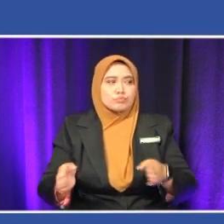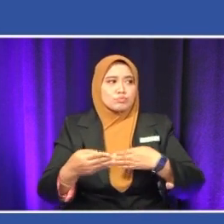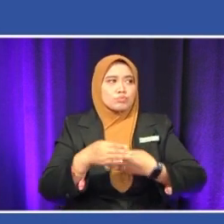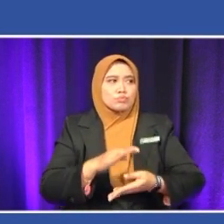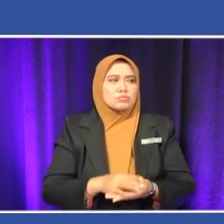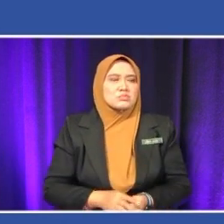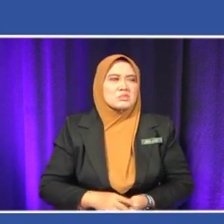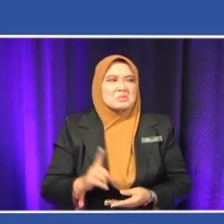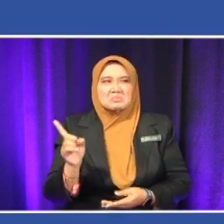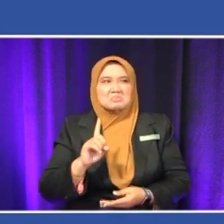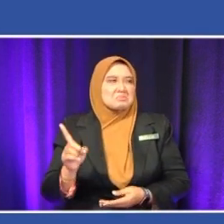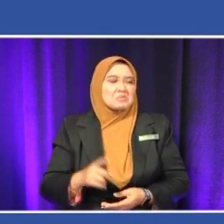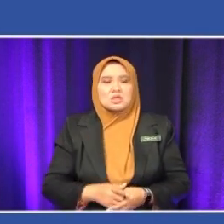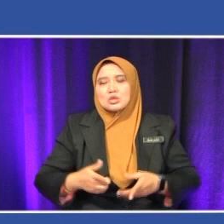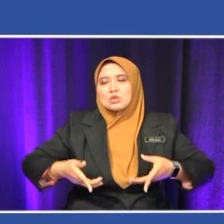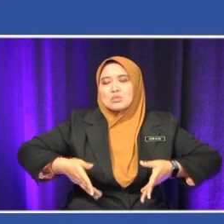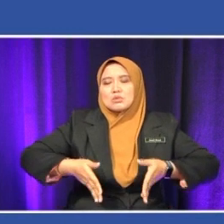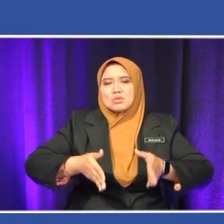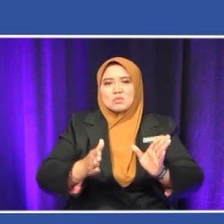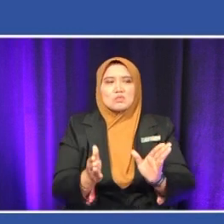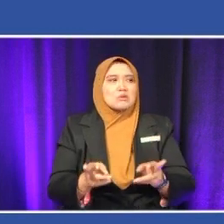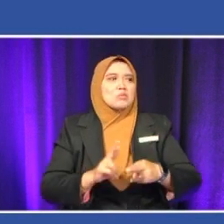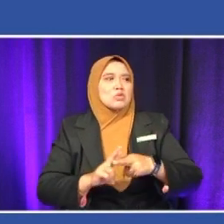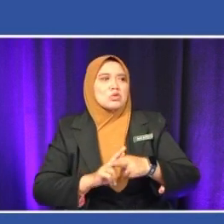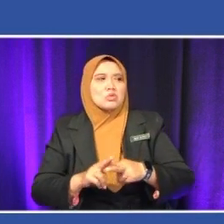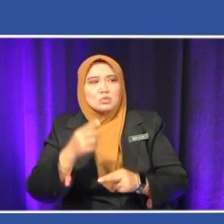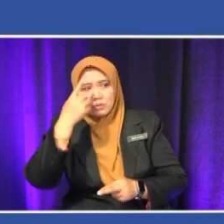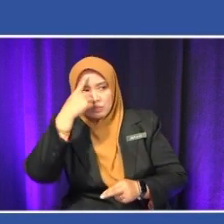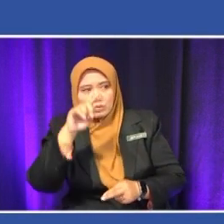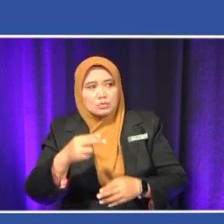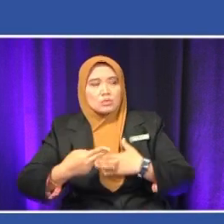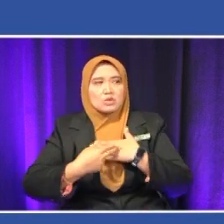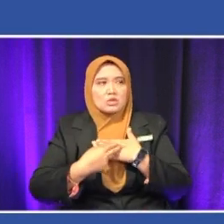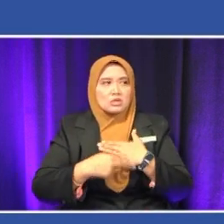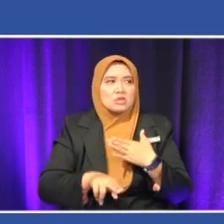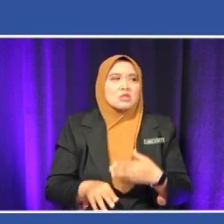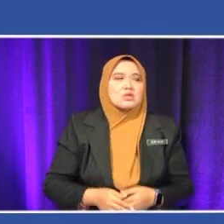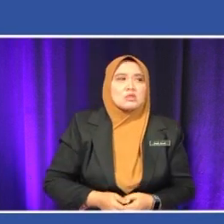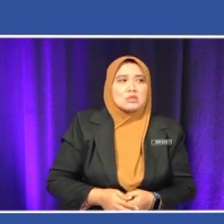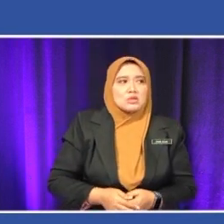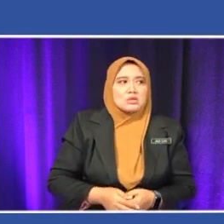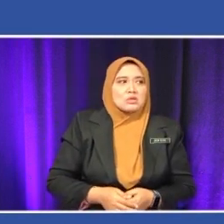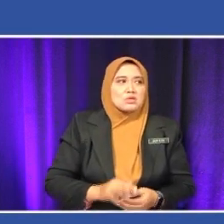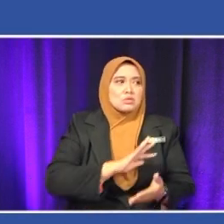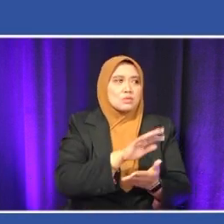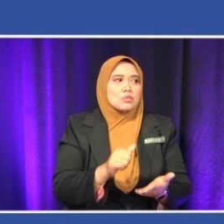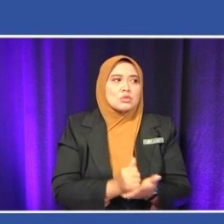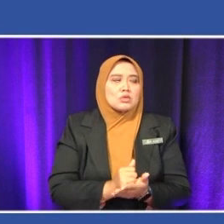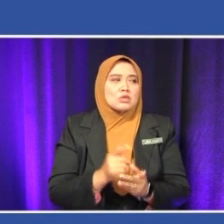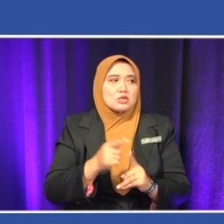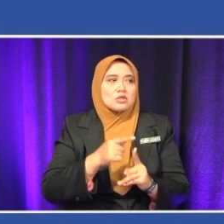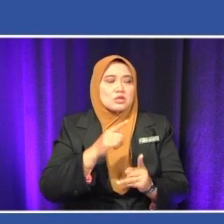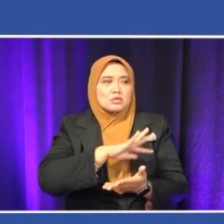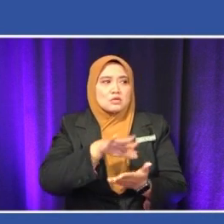cadangkan laluan terpendek yang boleh diambil oleh postman tersebut untuk menghantar bungkusan-bungkusannya ke kesemua lokasi di dalam daerah tersebut.